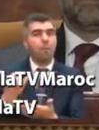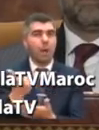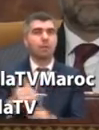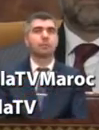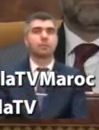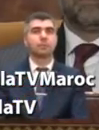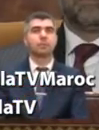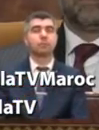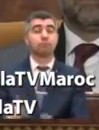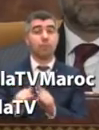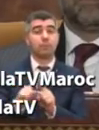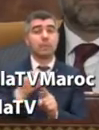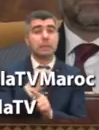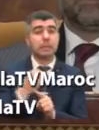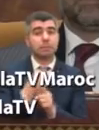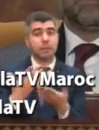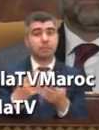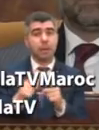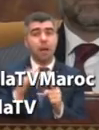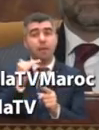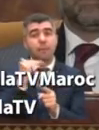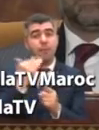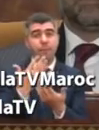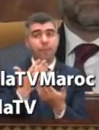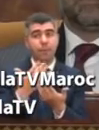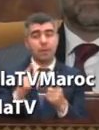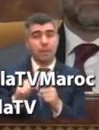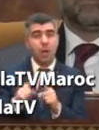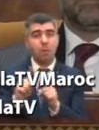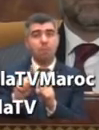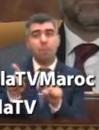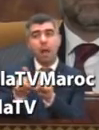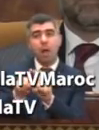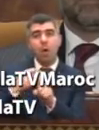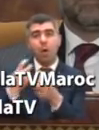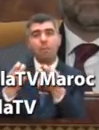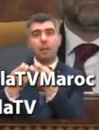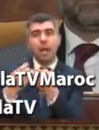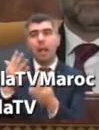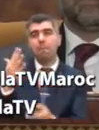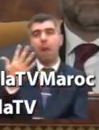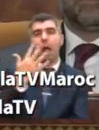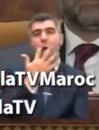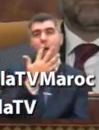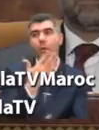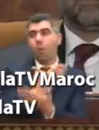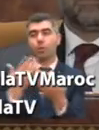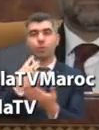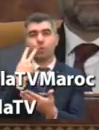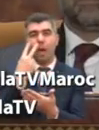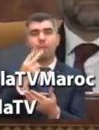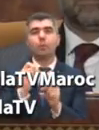الوزير، المستعجلات هي مرآة المستشفيات، وقسم المستعجلات في معظم